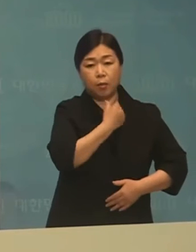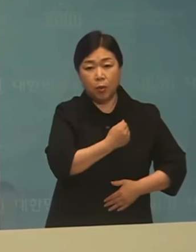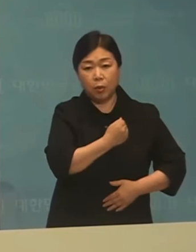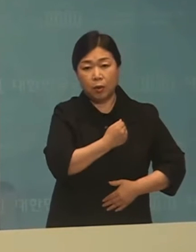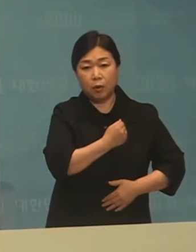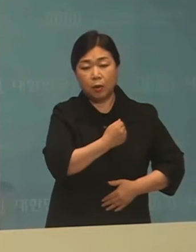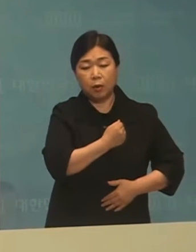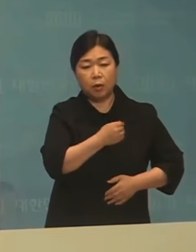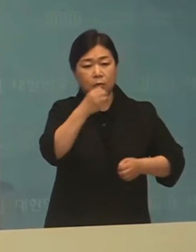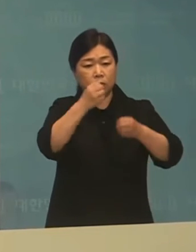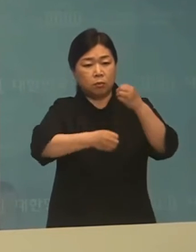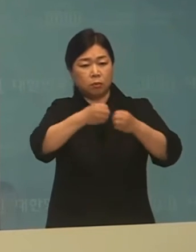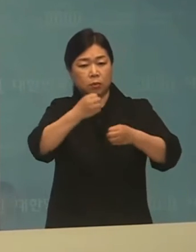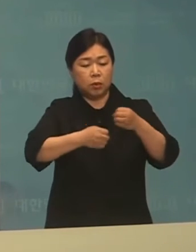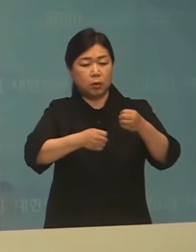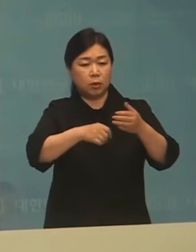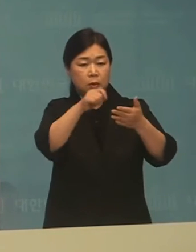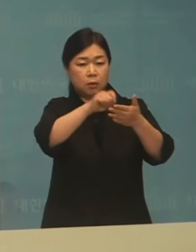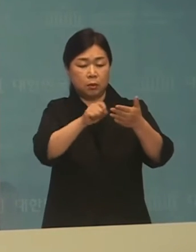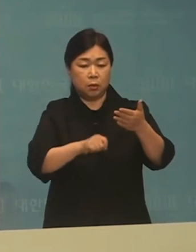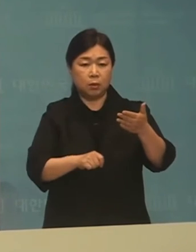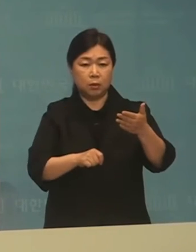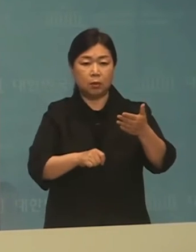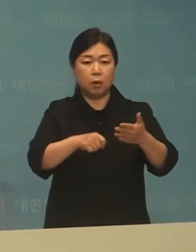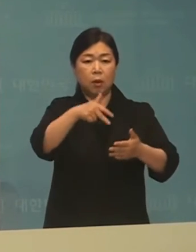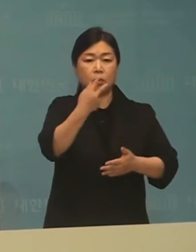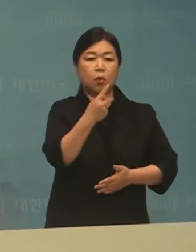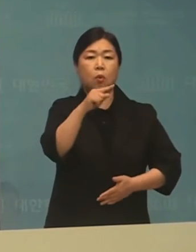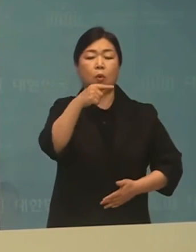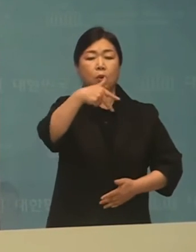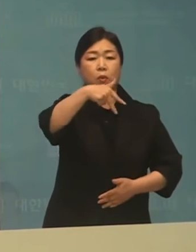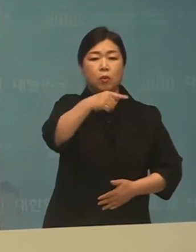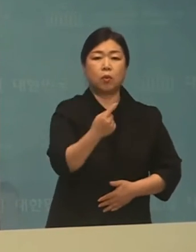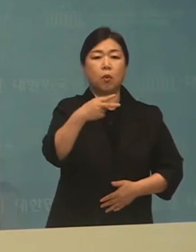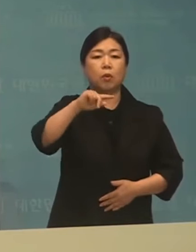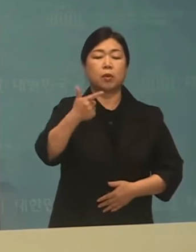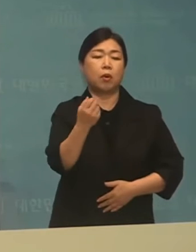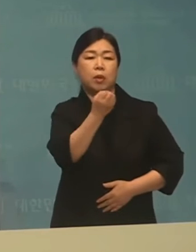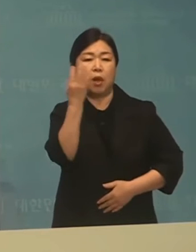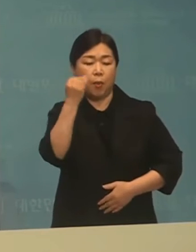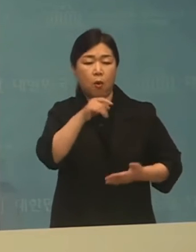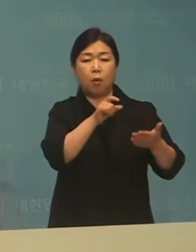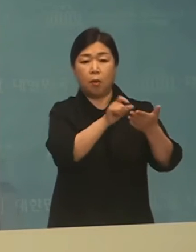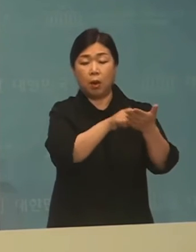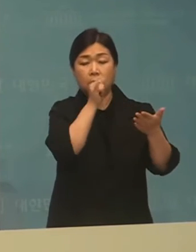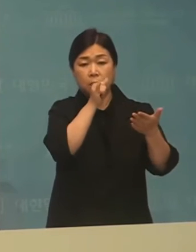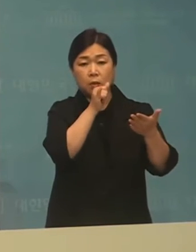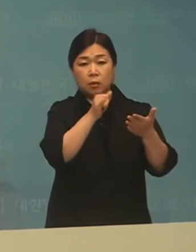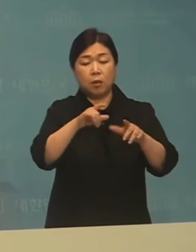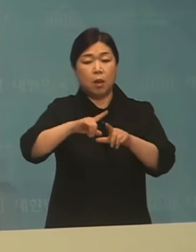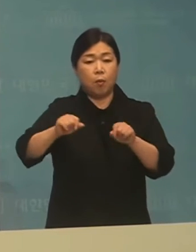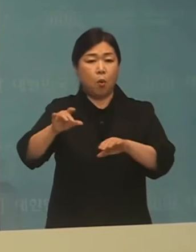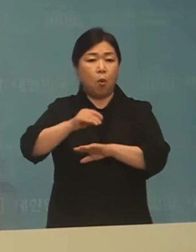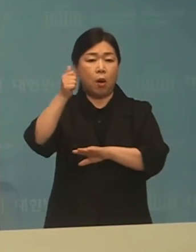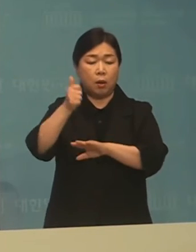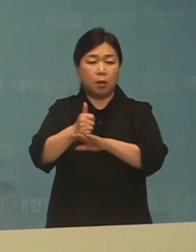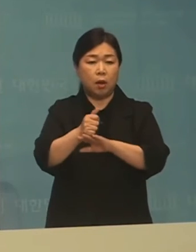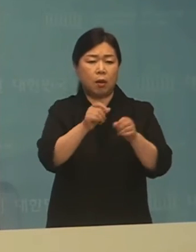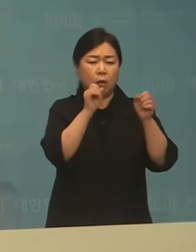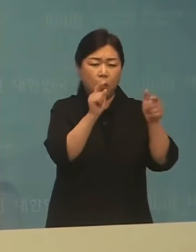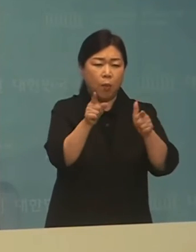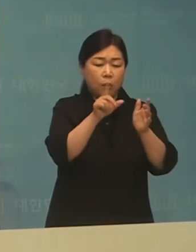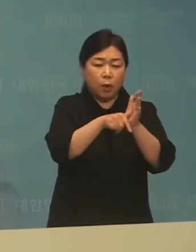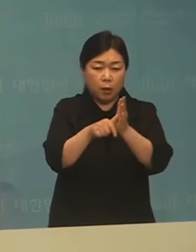이런 사설을 쓴 조선일보. 일본 천황에게 기회가 있을 때마다